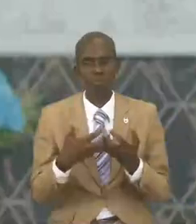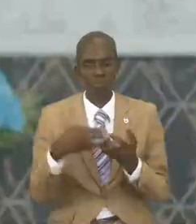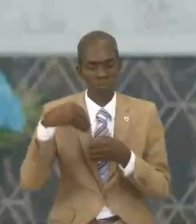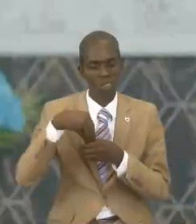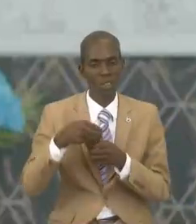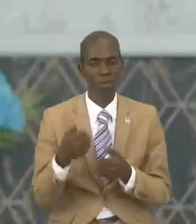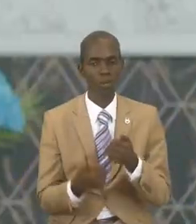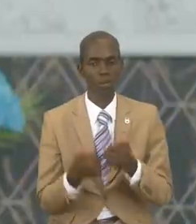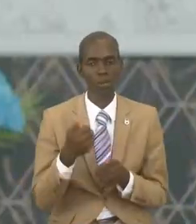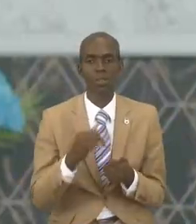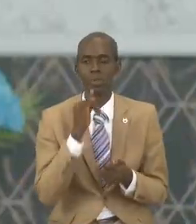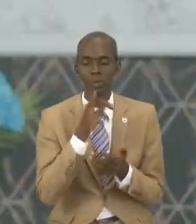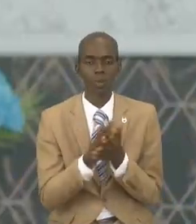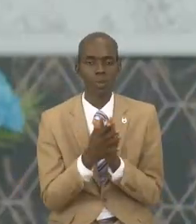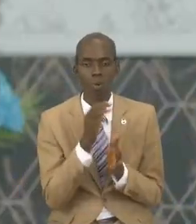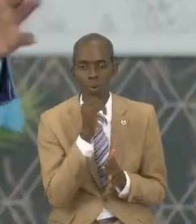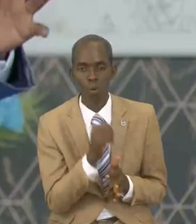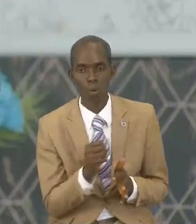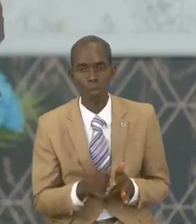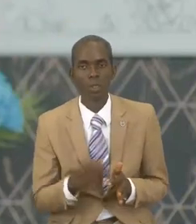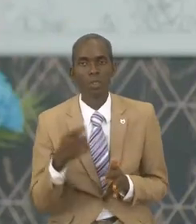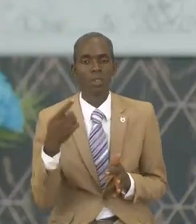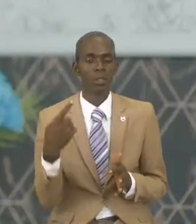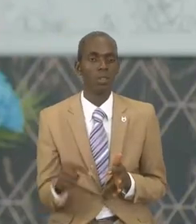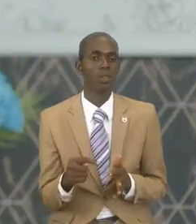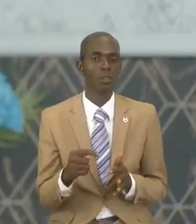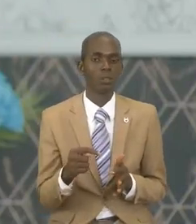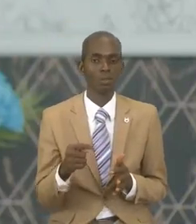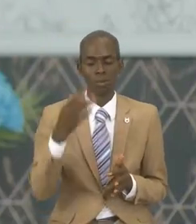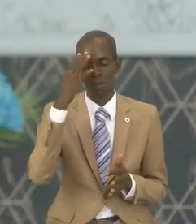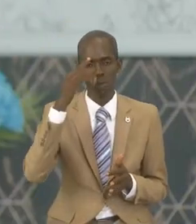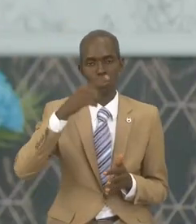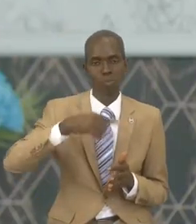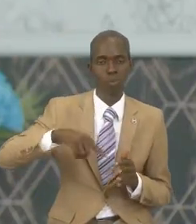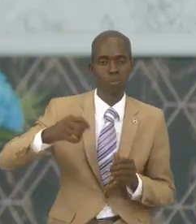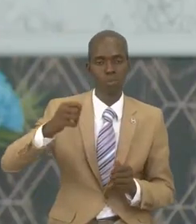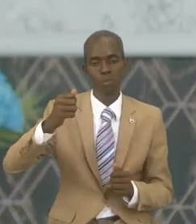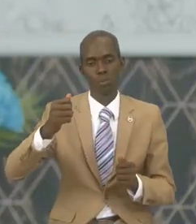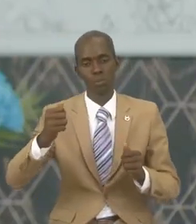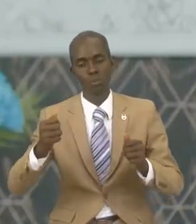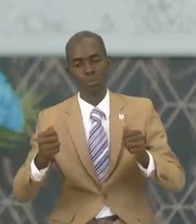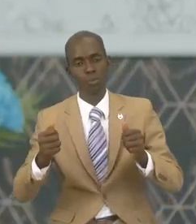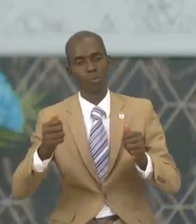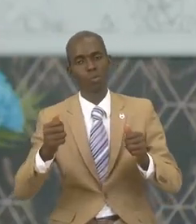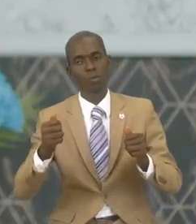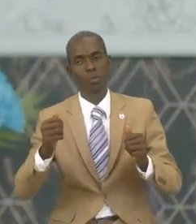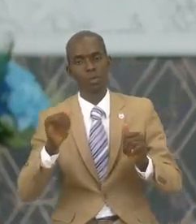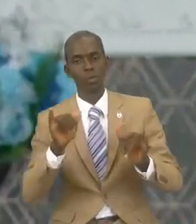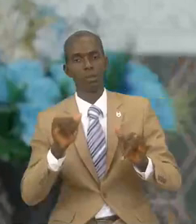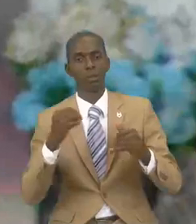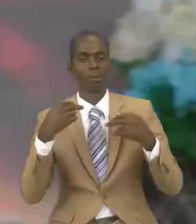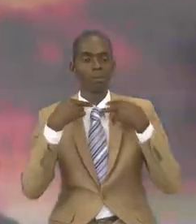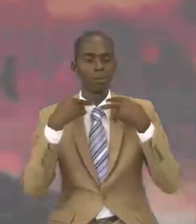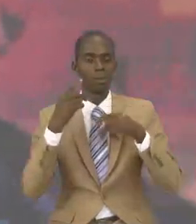et le corps vieillit, la carrosserie vieillit, et même le volant parfois,